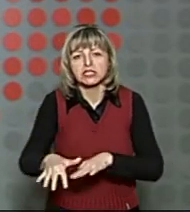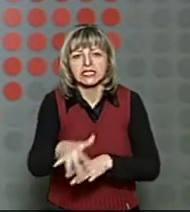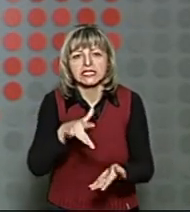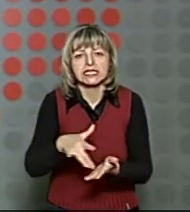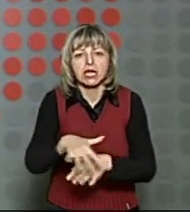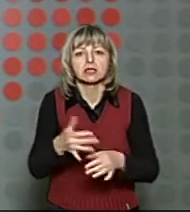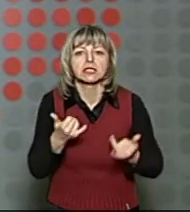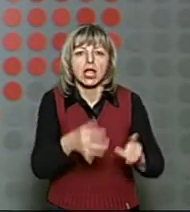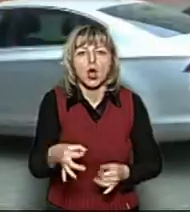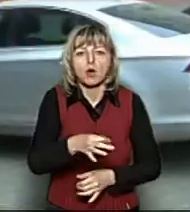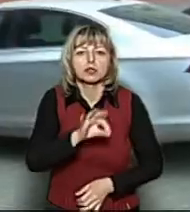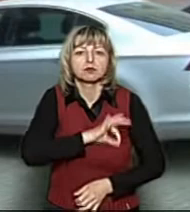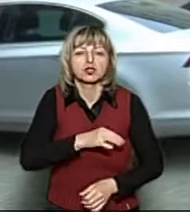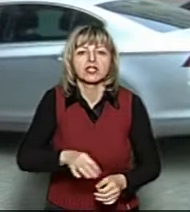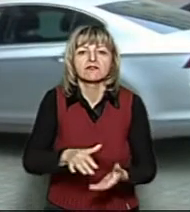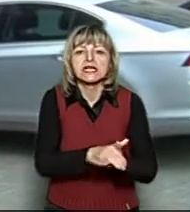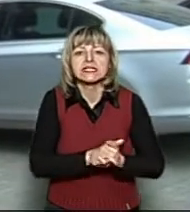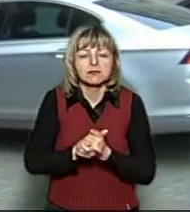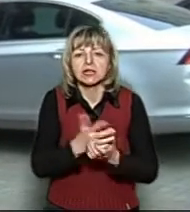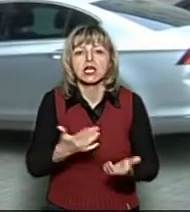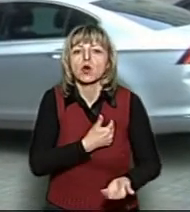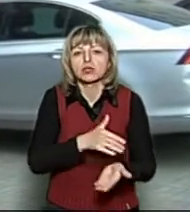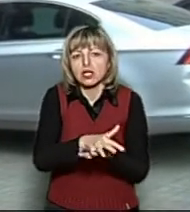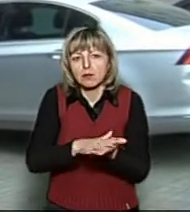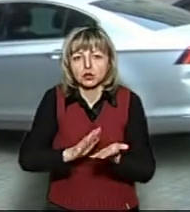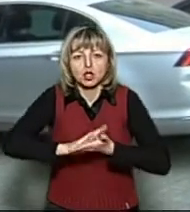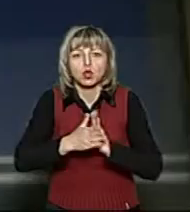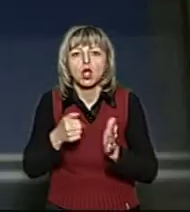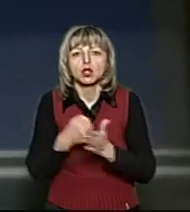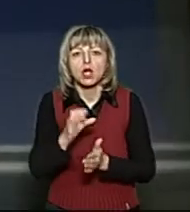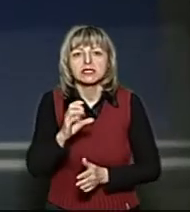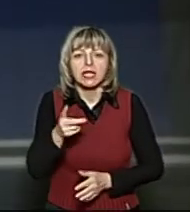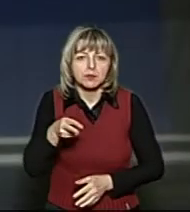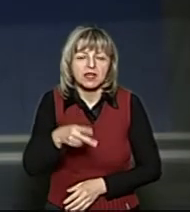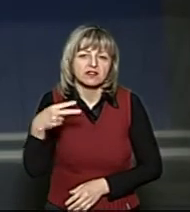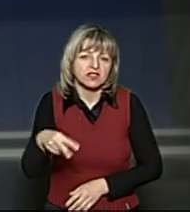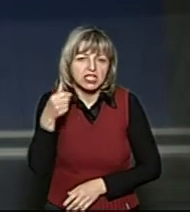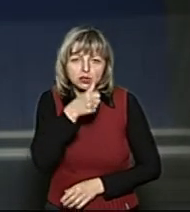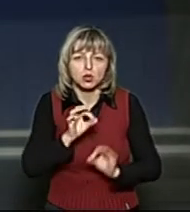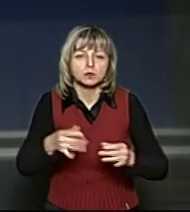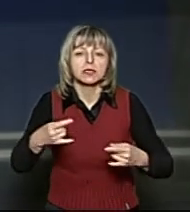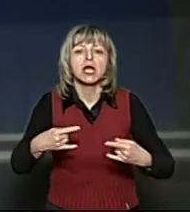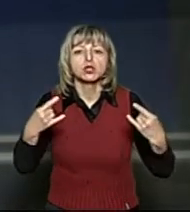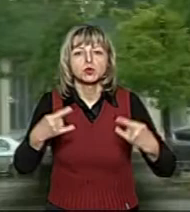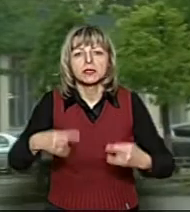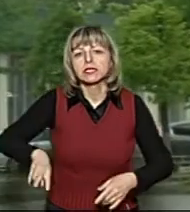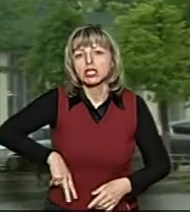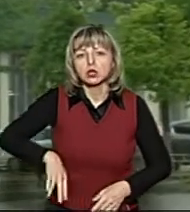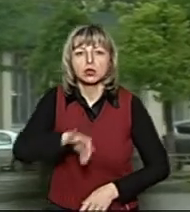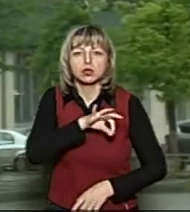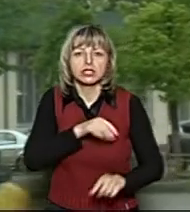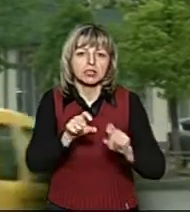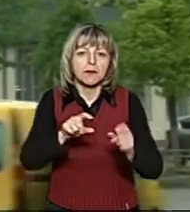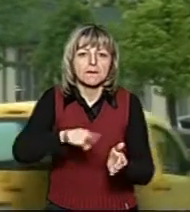для облспоживспілки, яка вимагала продовжити договір до серпня 2020-го, розповіла Суспільному директорка юридичного